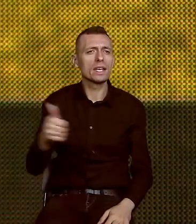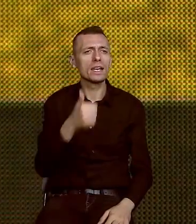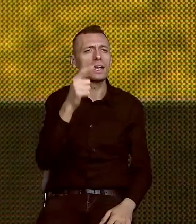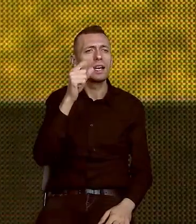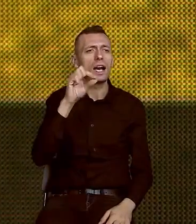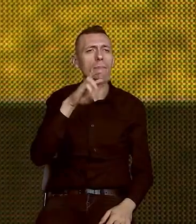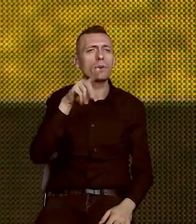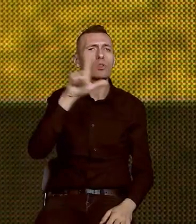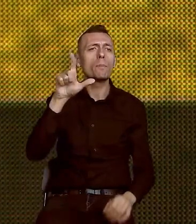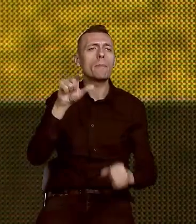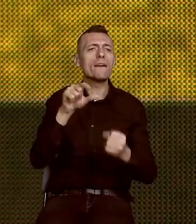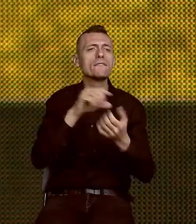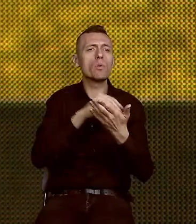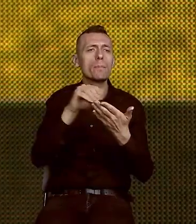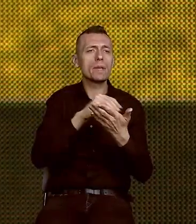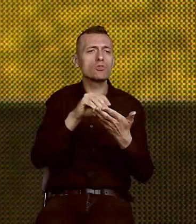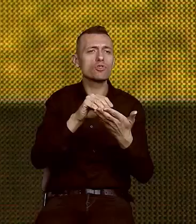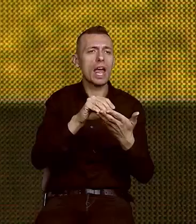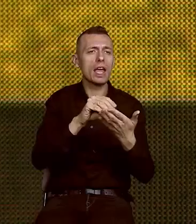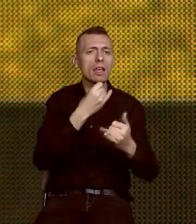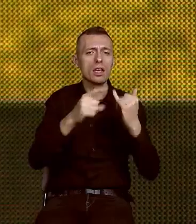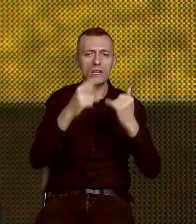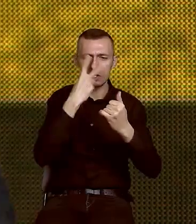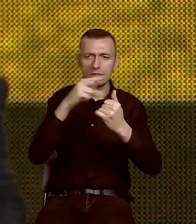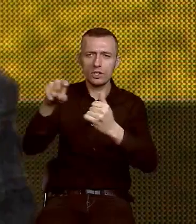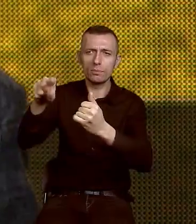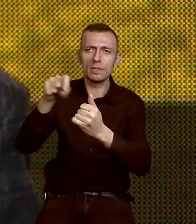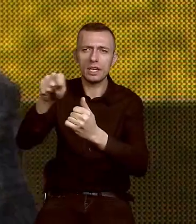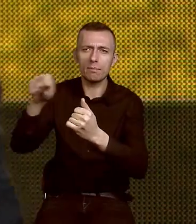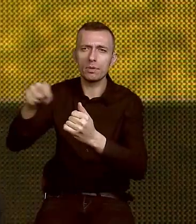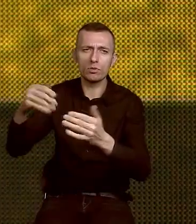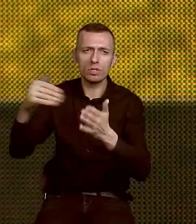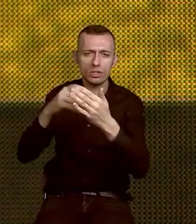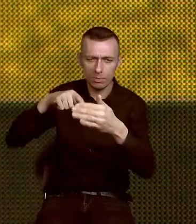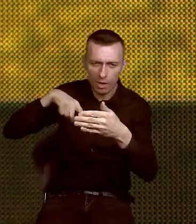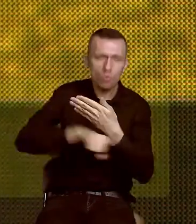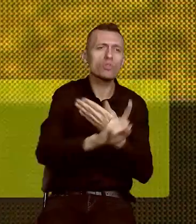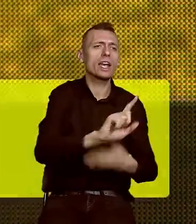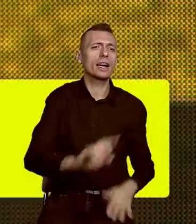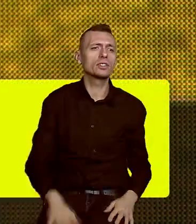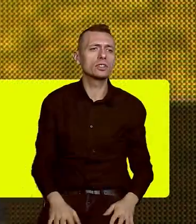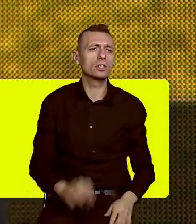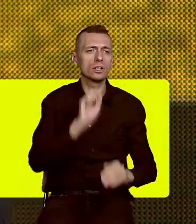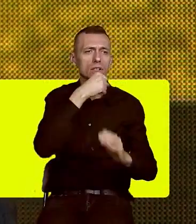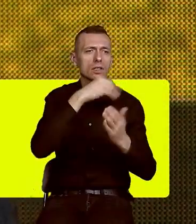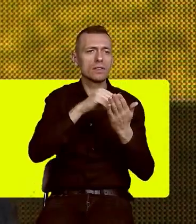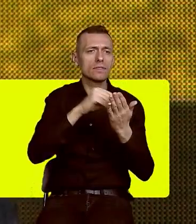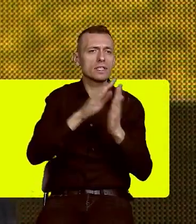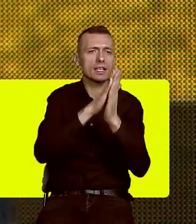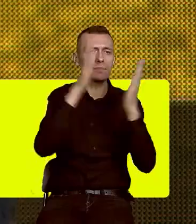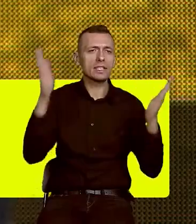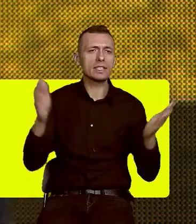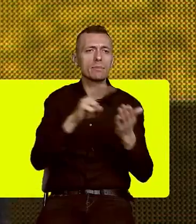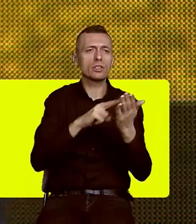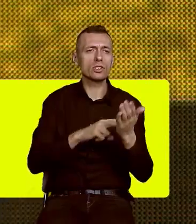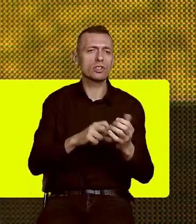od wszeteczeństwa, uciekaj. W Starym Testamencie czytamy, czy może ktoś wziąć ogień w zanadrze